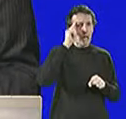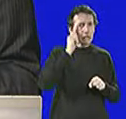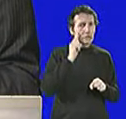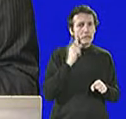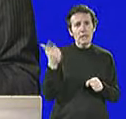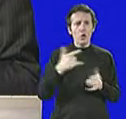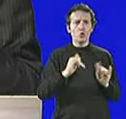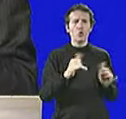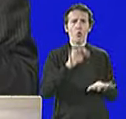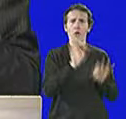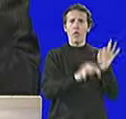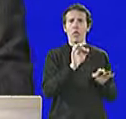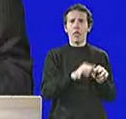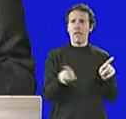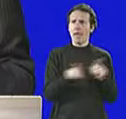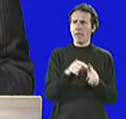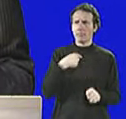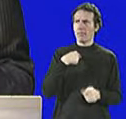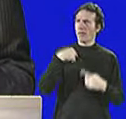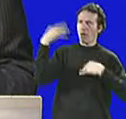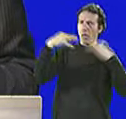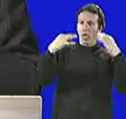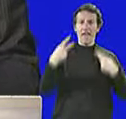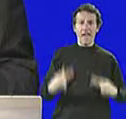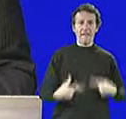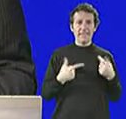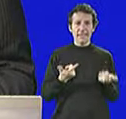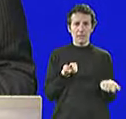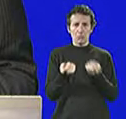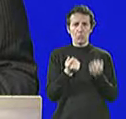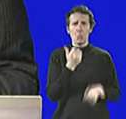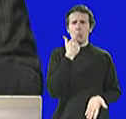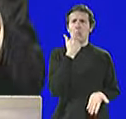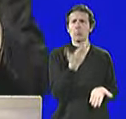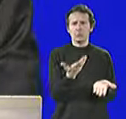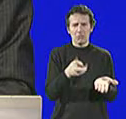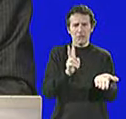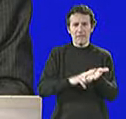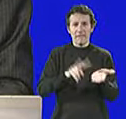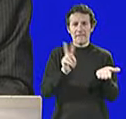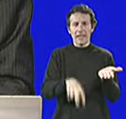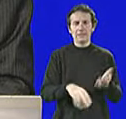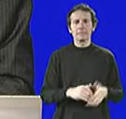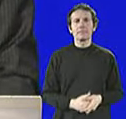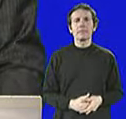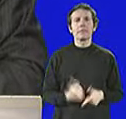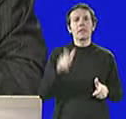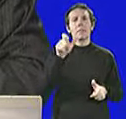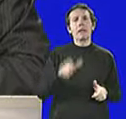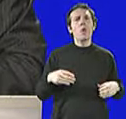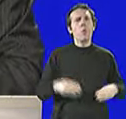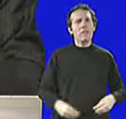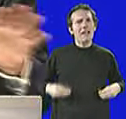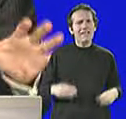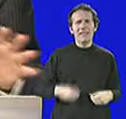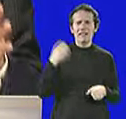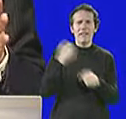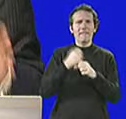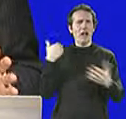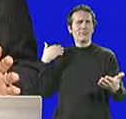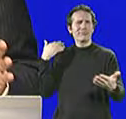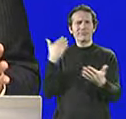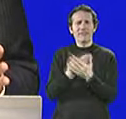le sentiment qu'il n'est pas maître de sa vie. C'est une réalité. L'ouvrier, qui s'est dévoué toute sa vie à